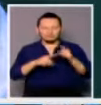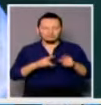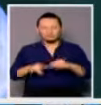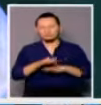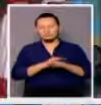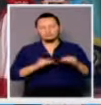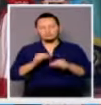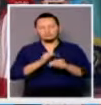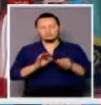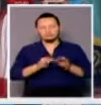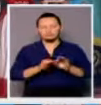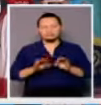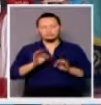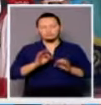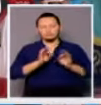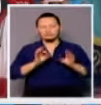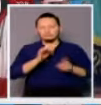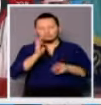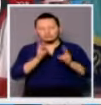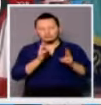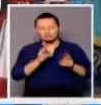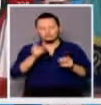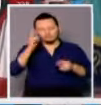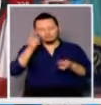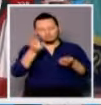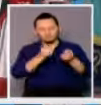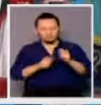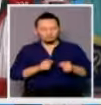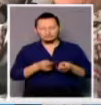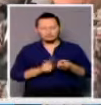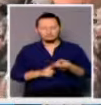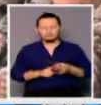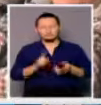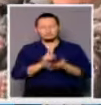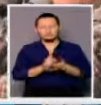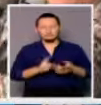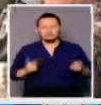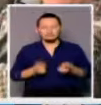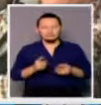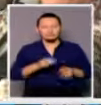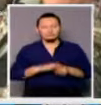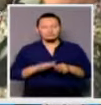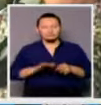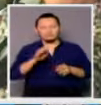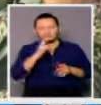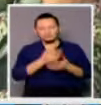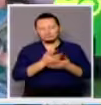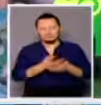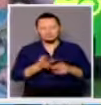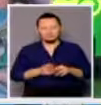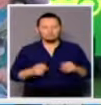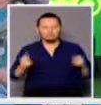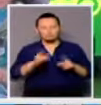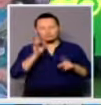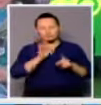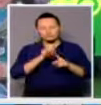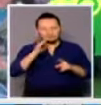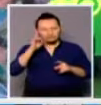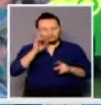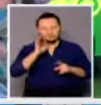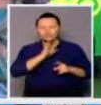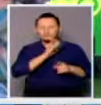ұмыт қалған тағамдарын дайындау, шаш өру және қазақ халқының салт-дәстүрлерінен сахналық қойылымдар көрсетті. Шараның мақсаты қазақ